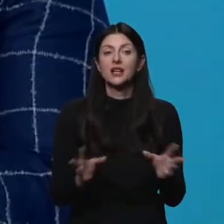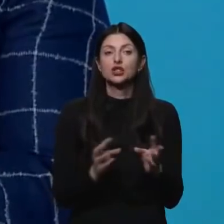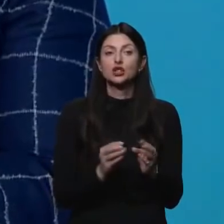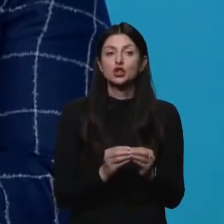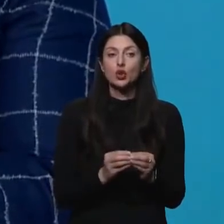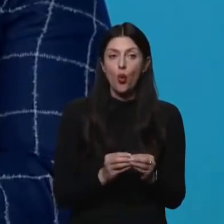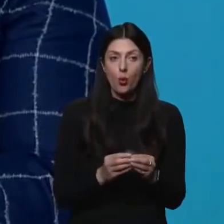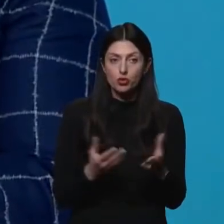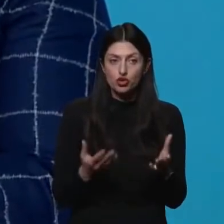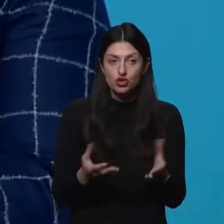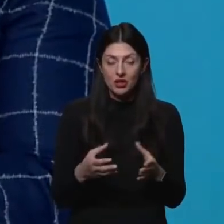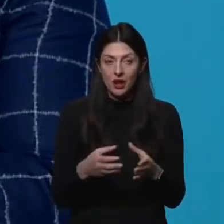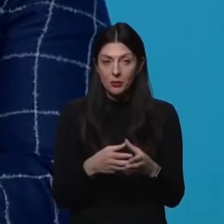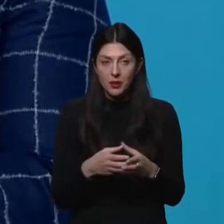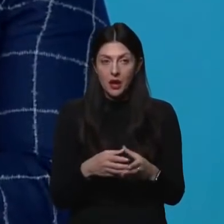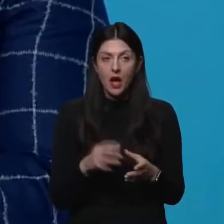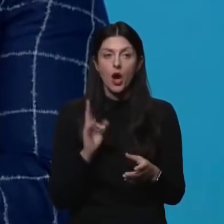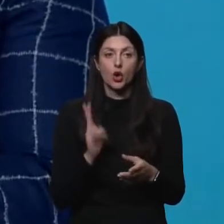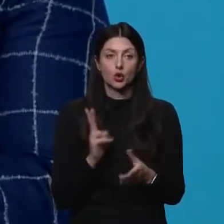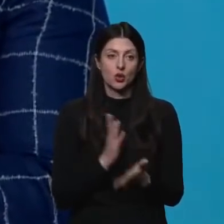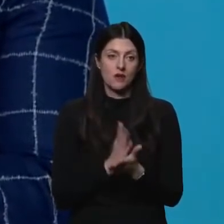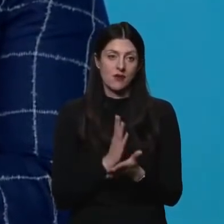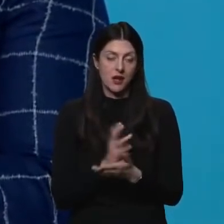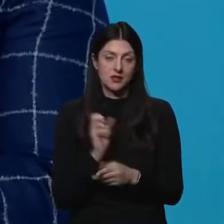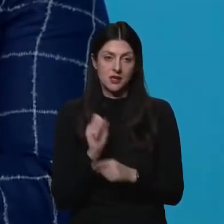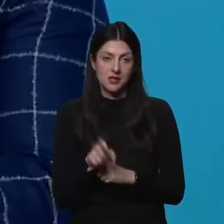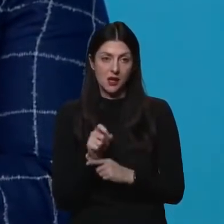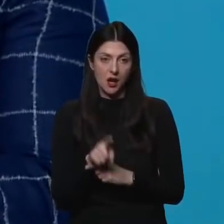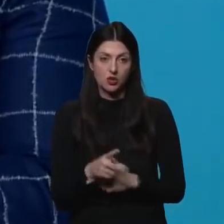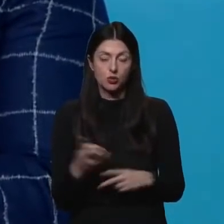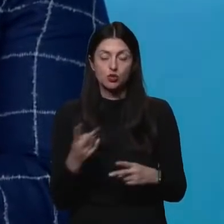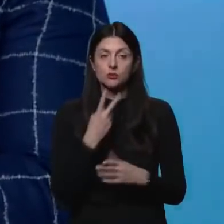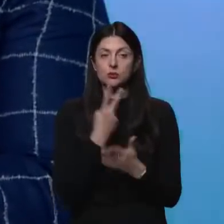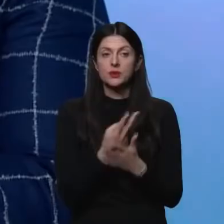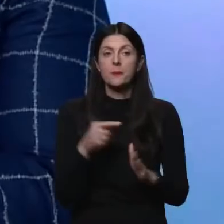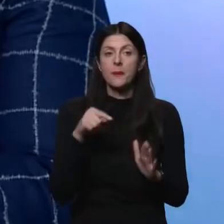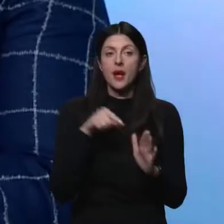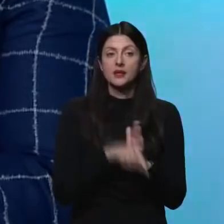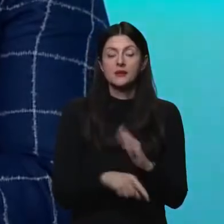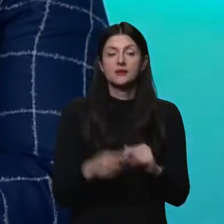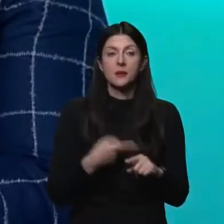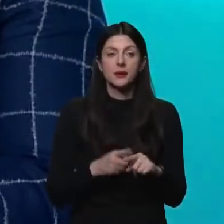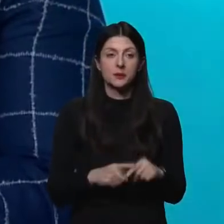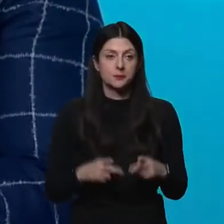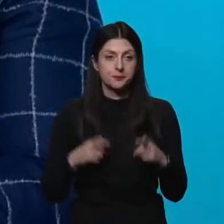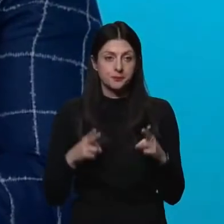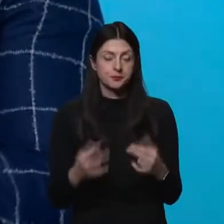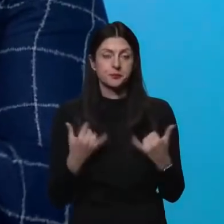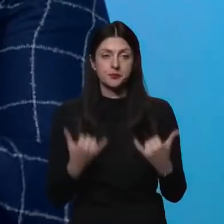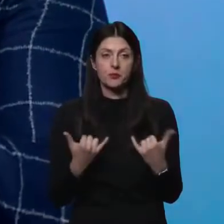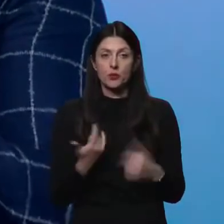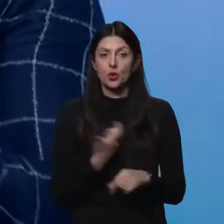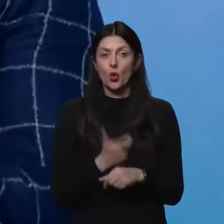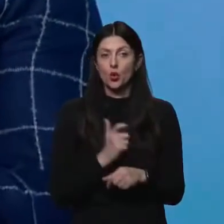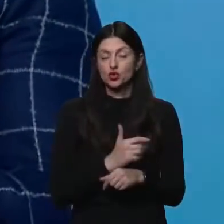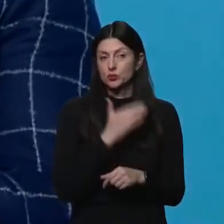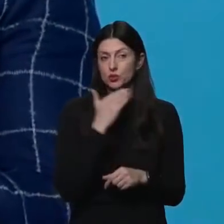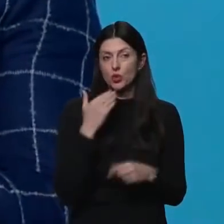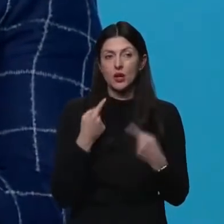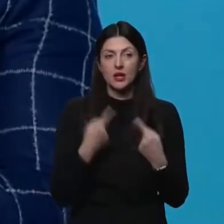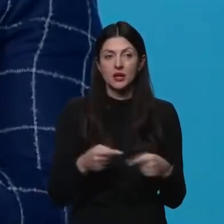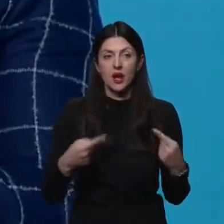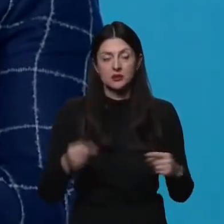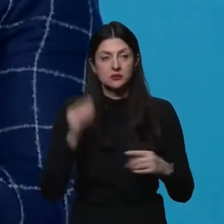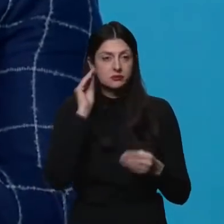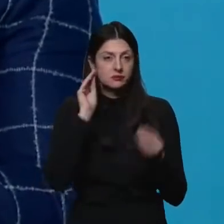конечно же, кто является заказчиком. То есть надо показать мотивы этого преступления. Сегодня очень много разных точек